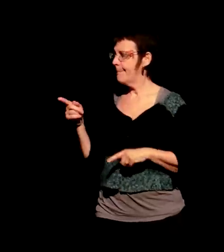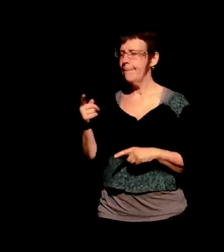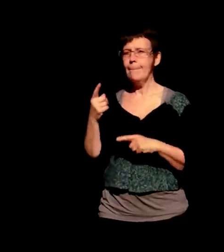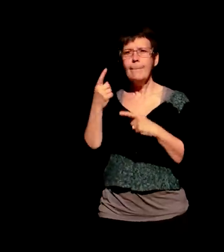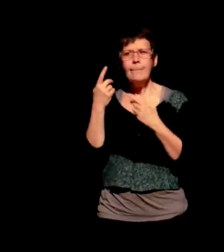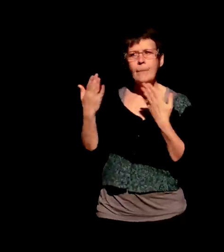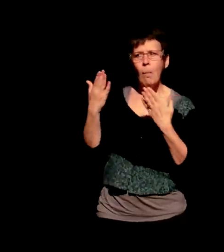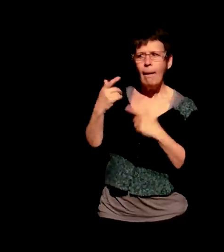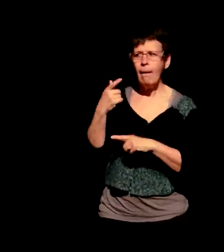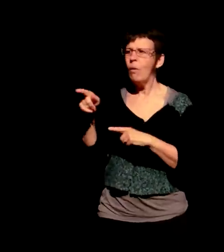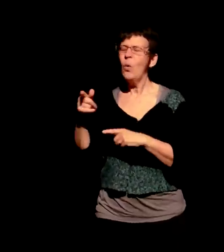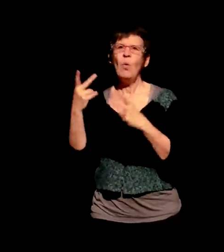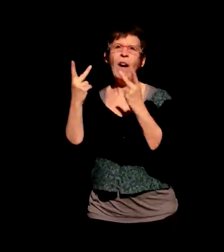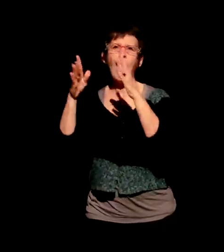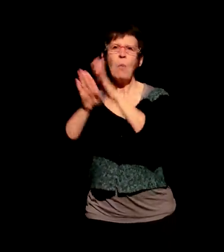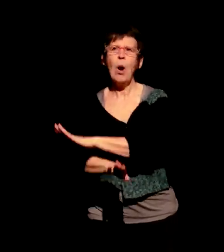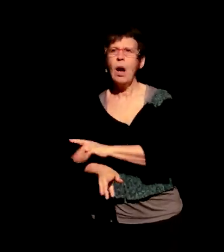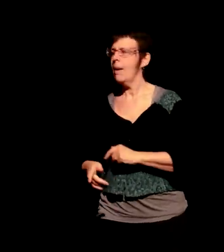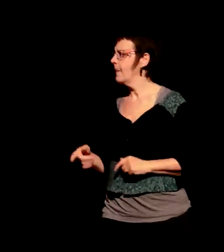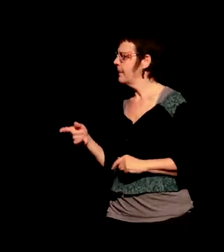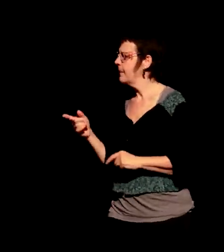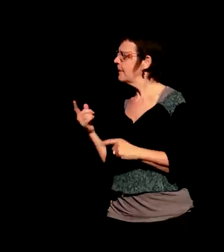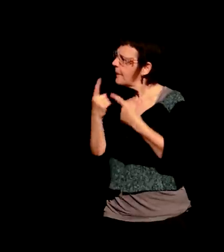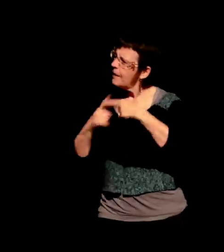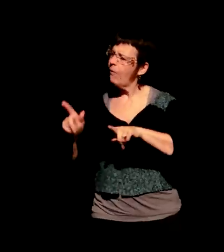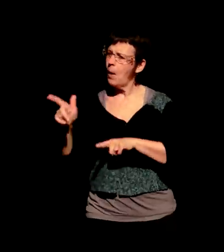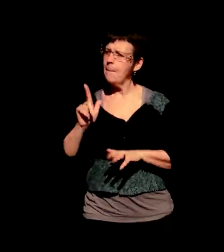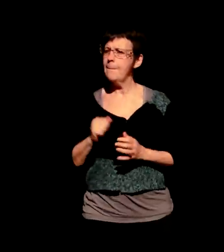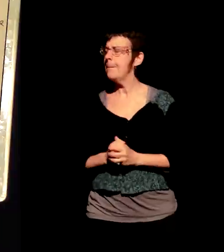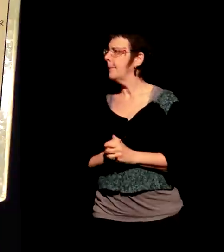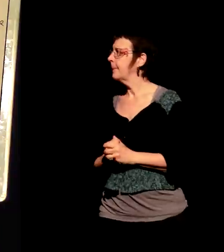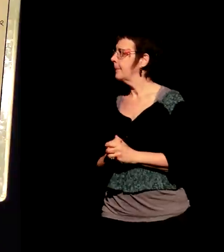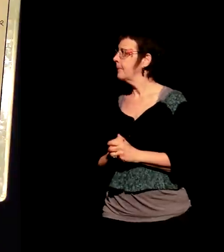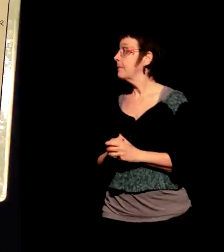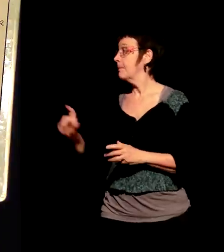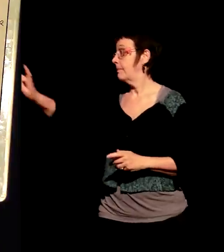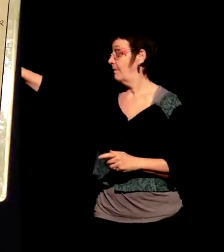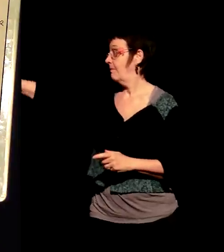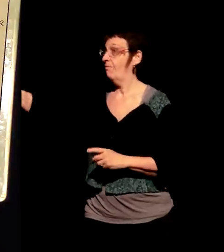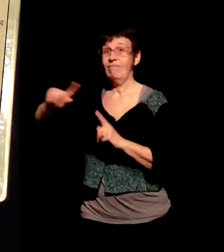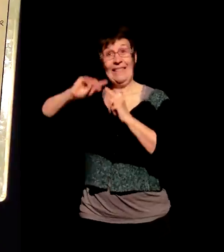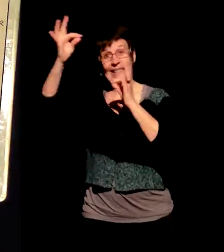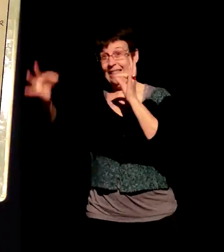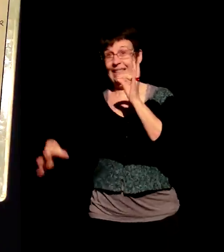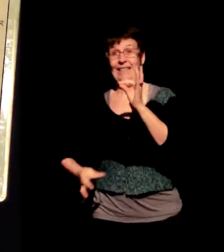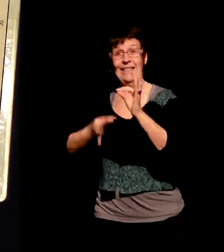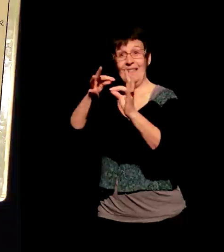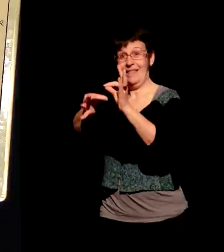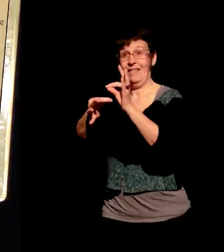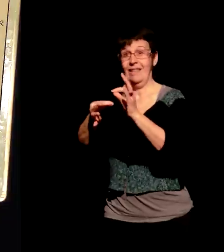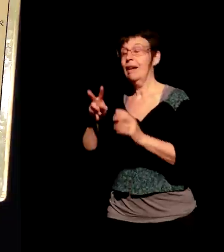qu'eux, bon, vous avez vu, ça tourne, hein. L'étape zéro, c'est... en fait, ce n'est pas vraiment